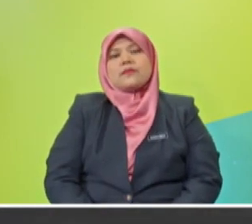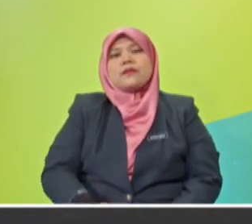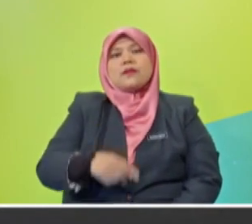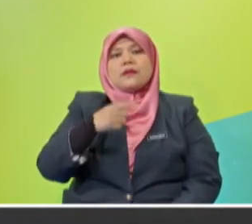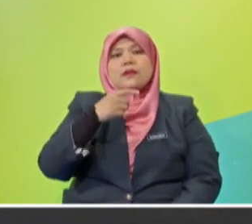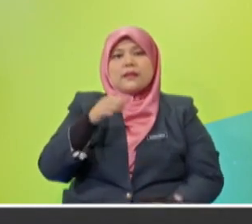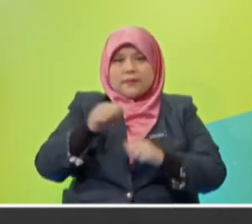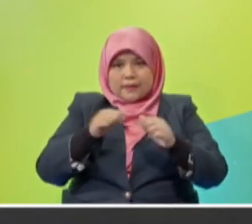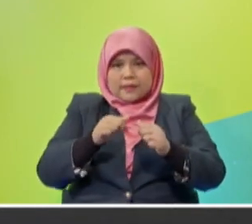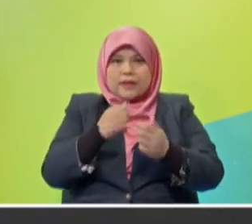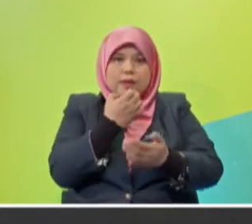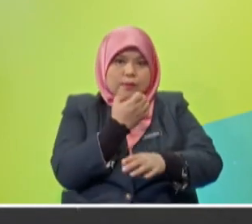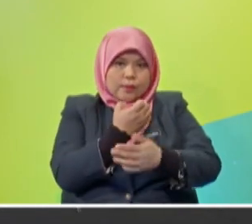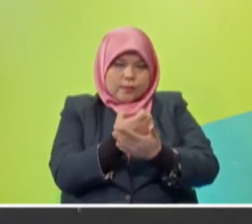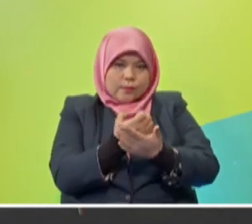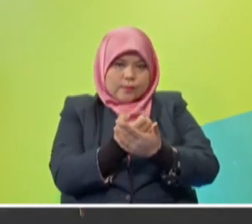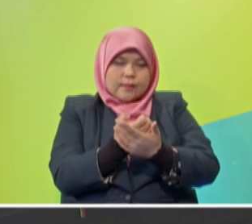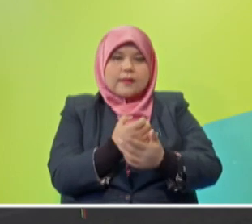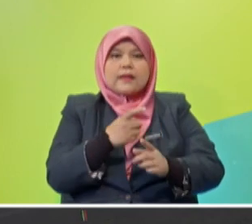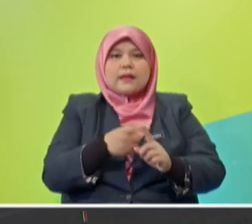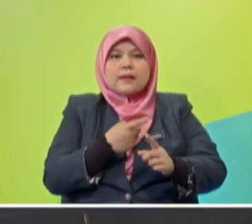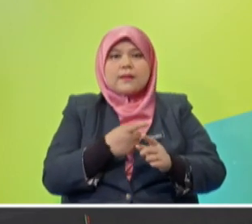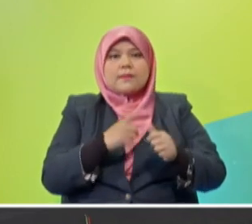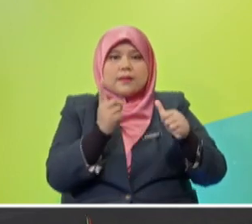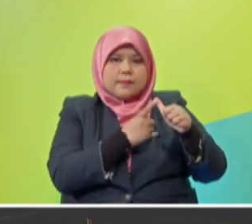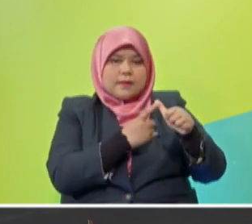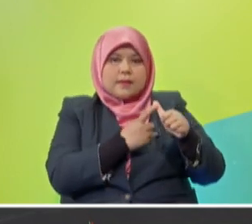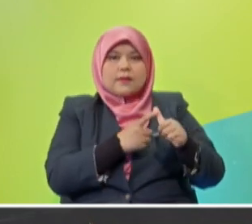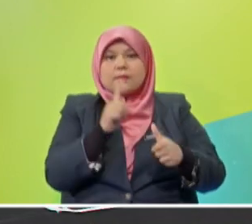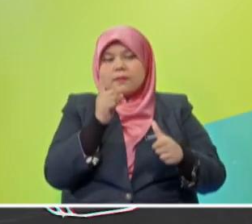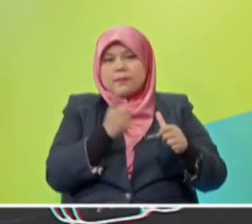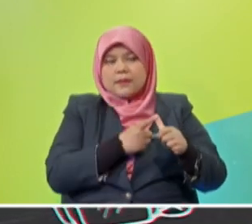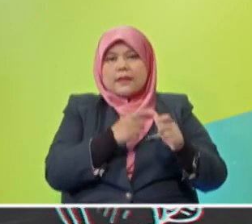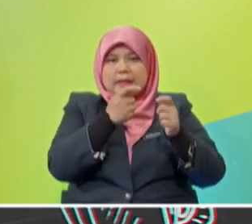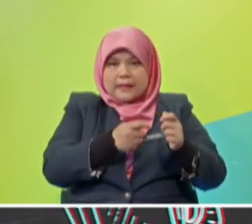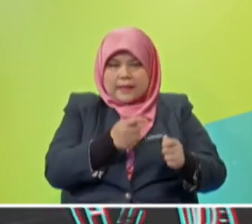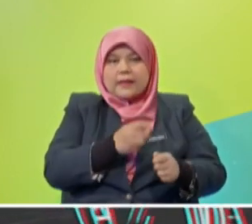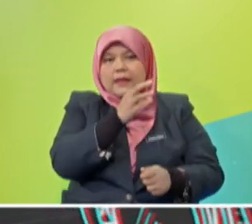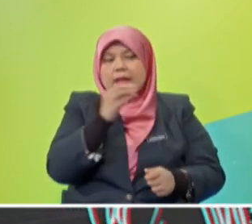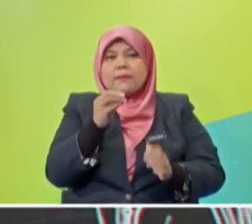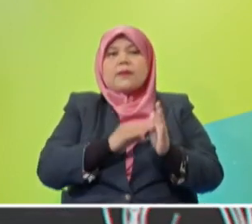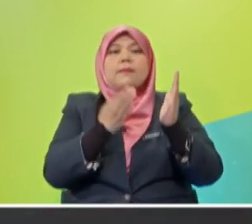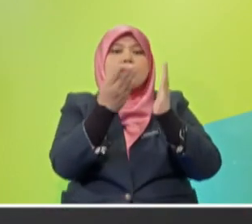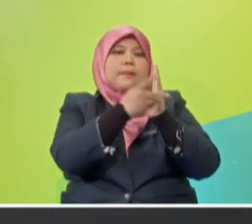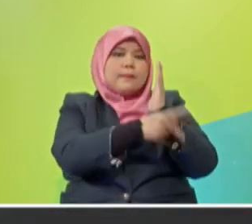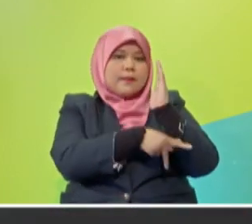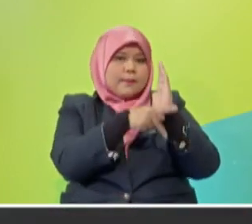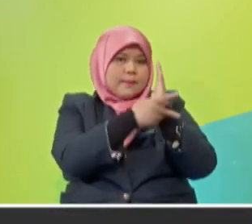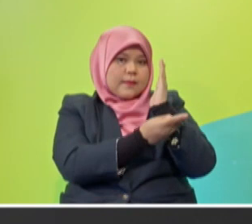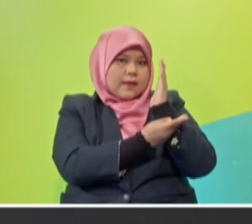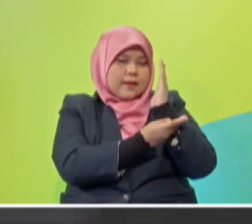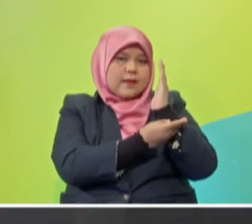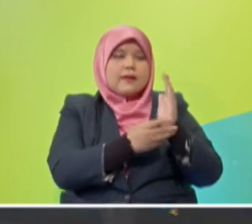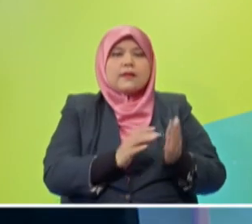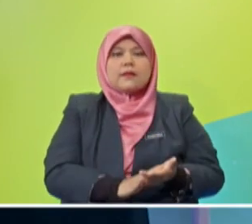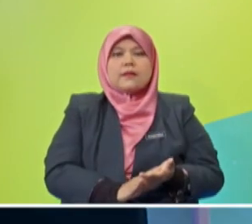contoh aktiviti ekonomi dalam sektor prima ialah pertanian dan pembalakan. Okey, untuk aktiviti dalam sektor prima,